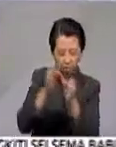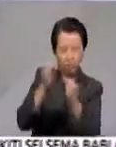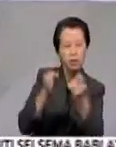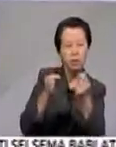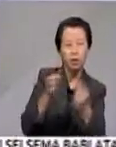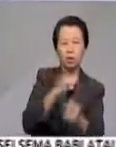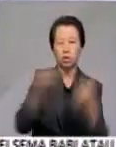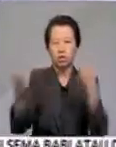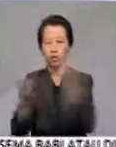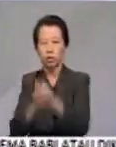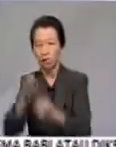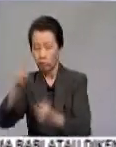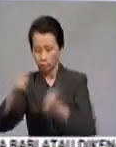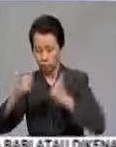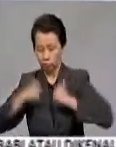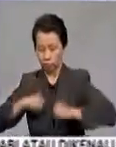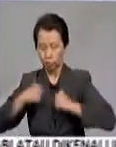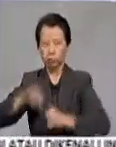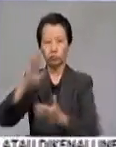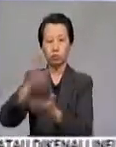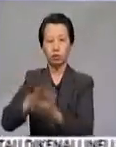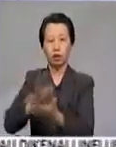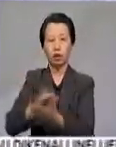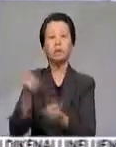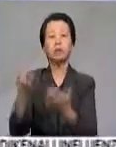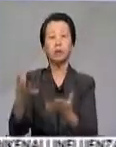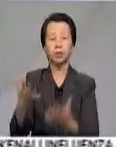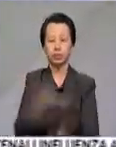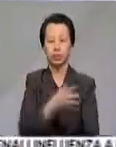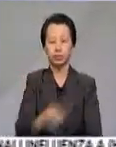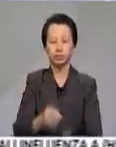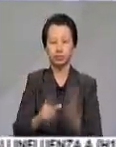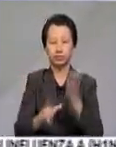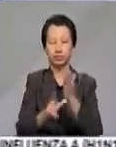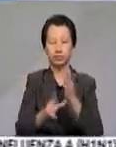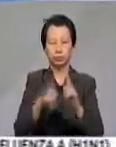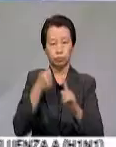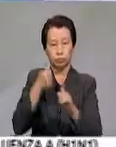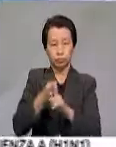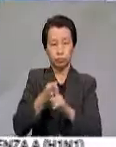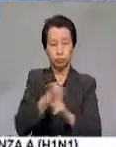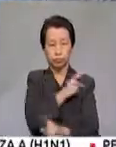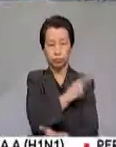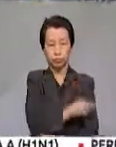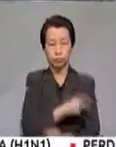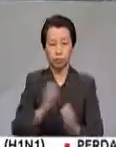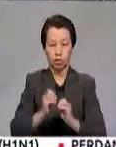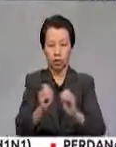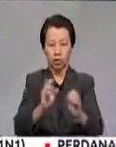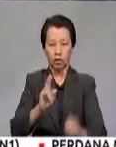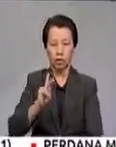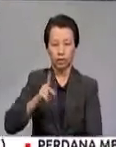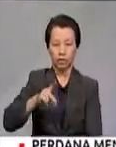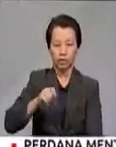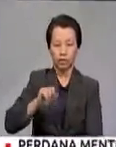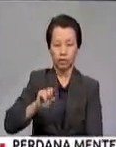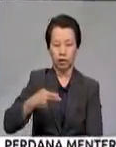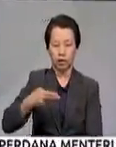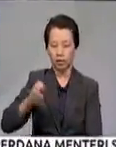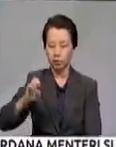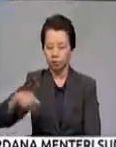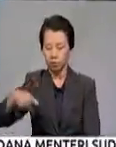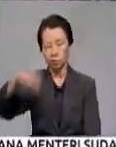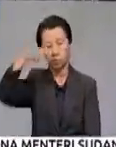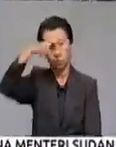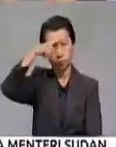hinggalah kepada sehelai baju sekolah. Timbalan Pengarah Penguat Kuasa Cawangan Operasi KPDNHEP